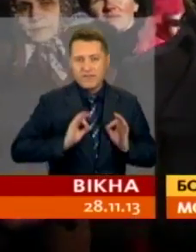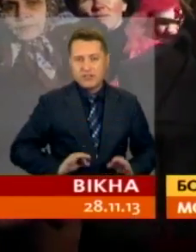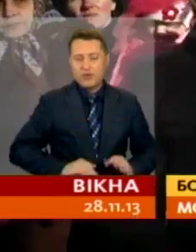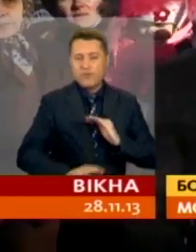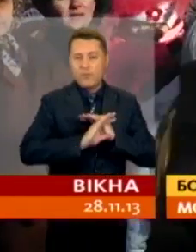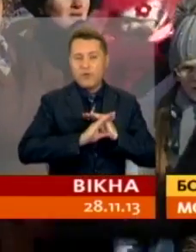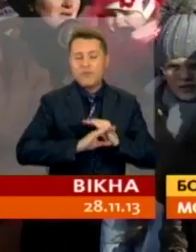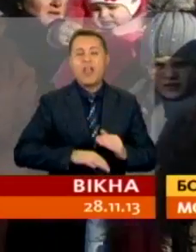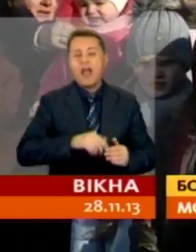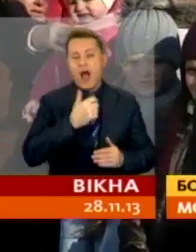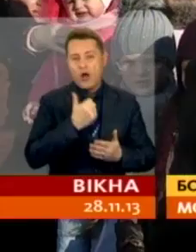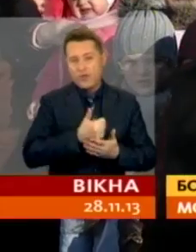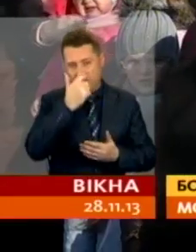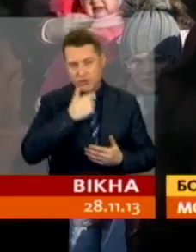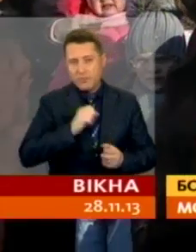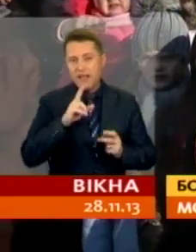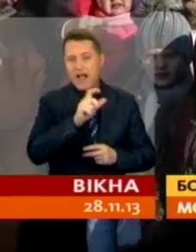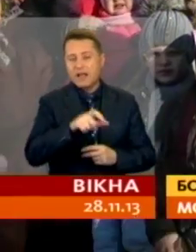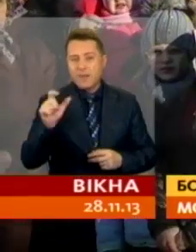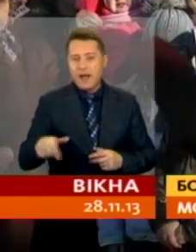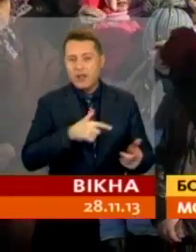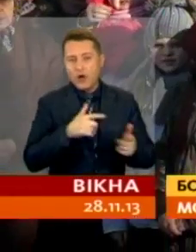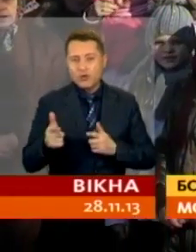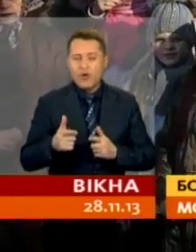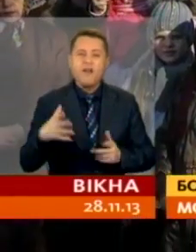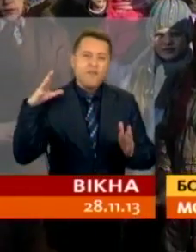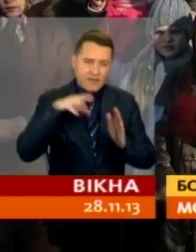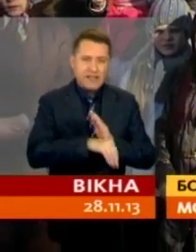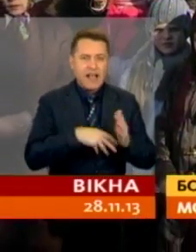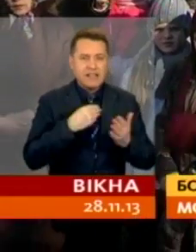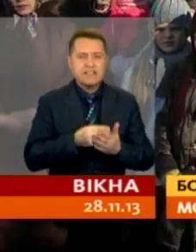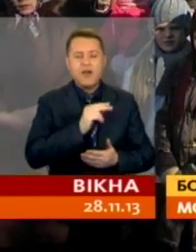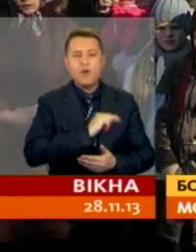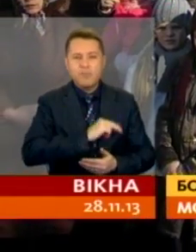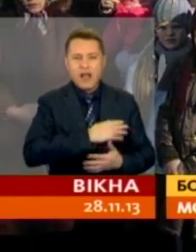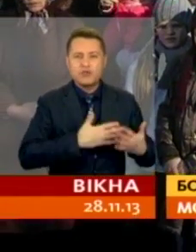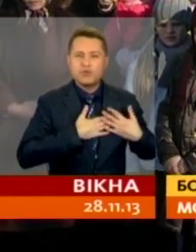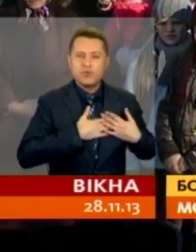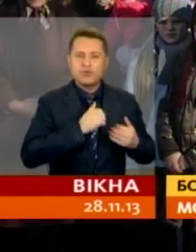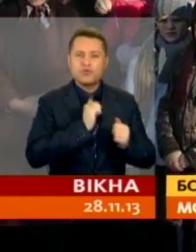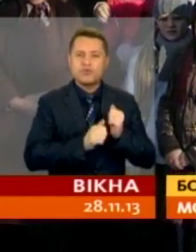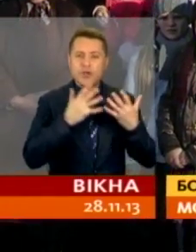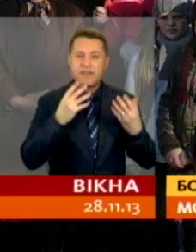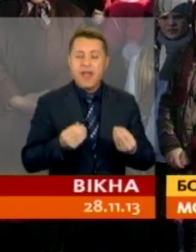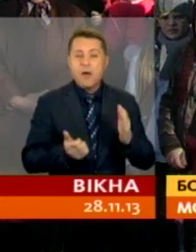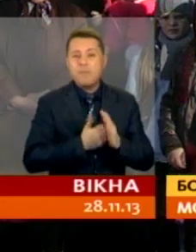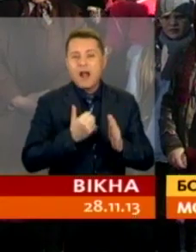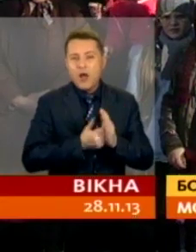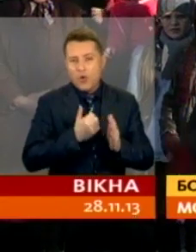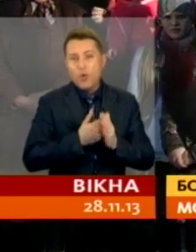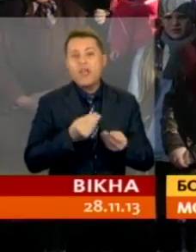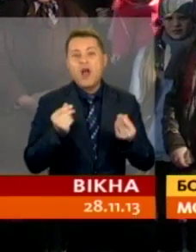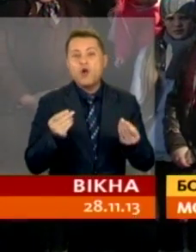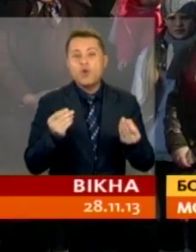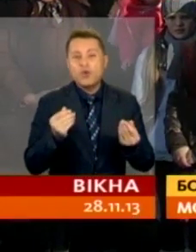собі, як громаді. Тому готові приходити сюди, вкладати свою працю і душу щодня. Але бракує дещиці, трохи